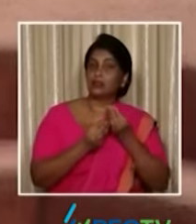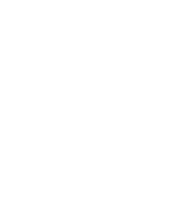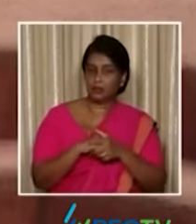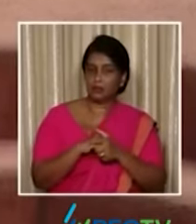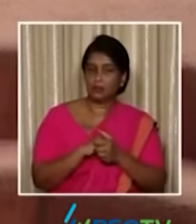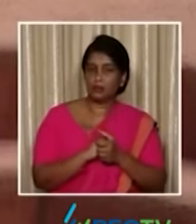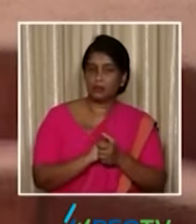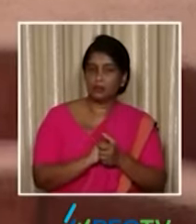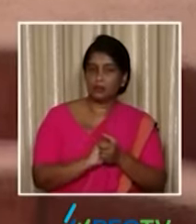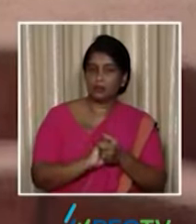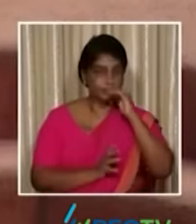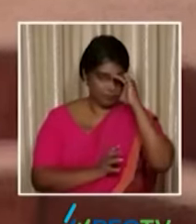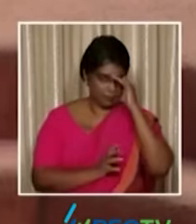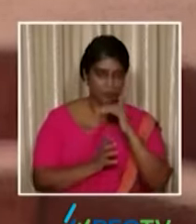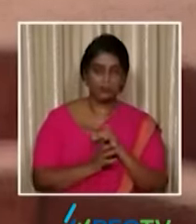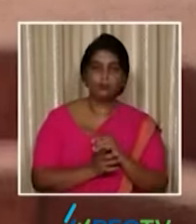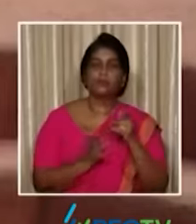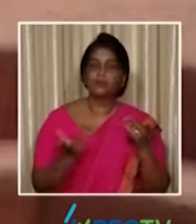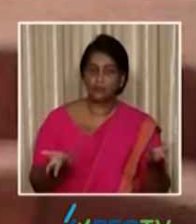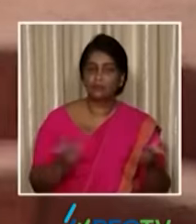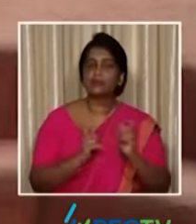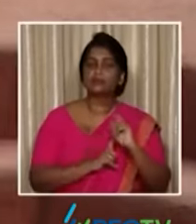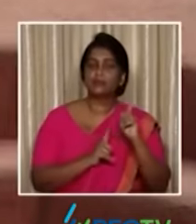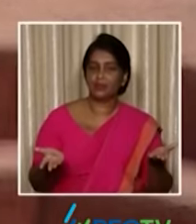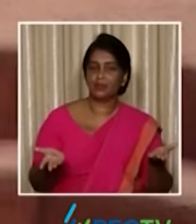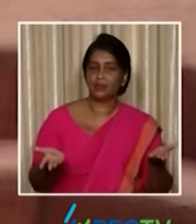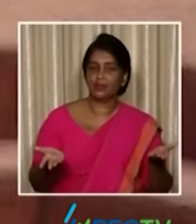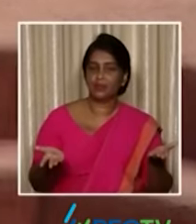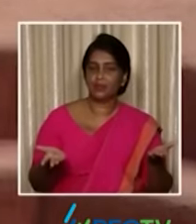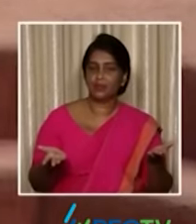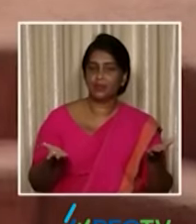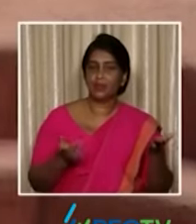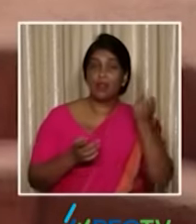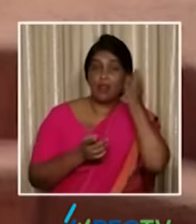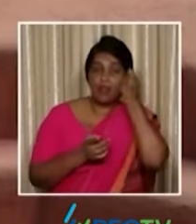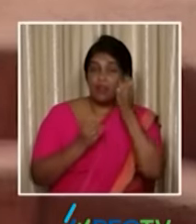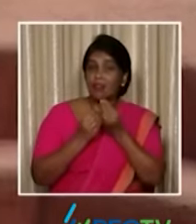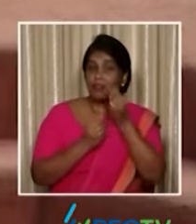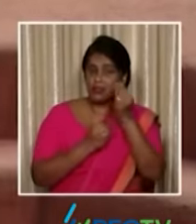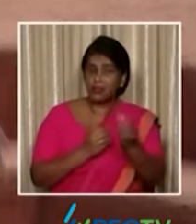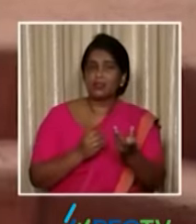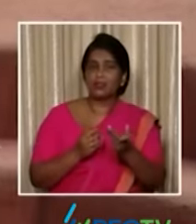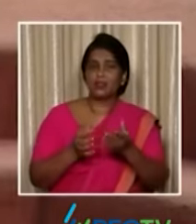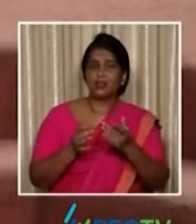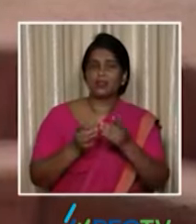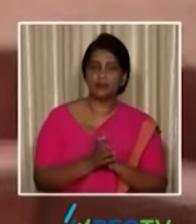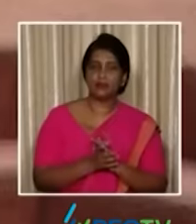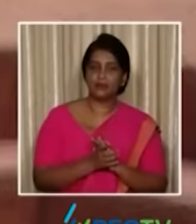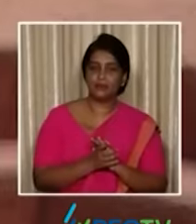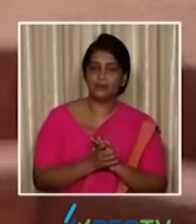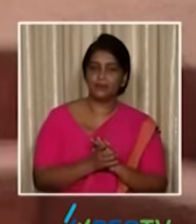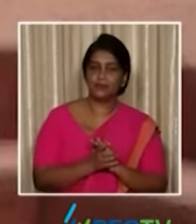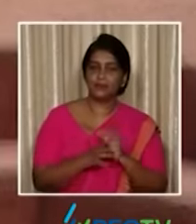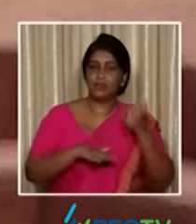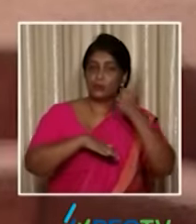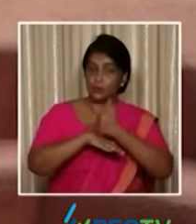बार ओक तमें मे पार्लिमेंट वेवाड़े काटवत अदास्तने किसी शीलाचार